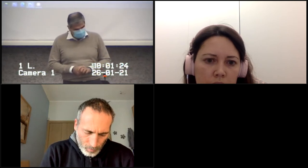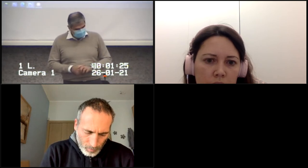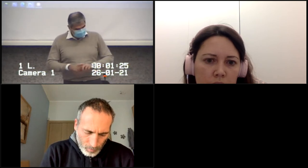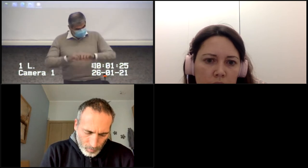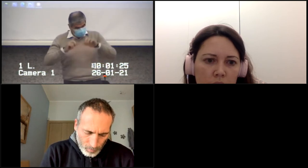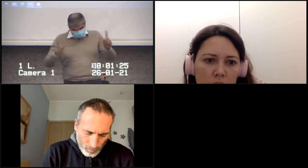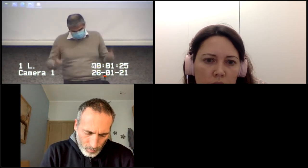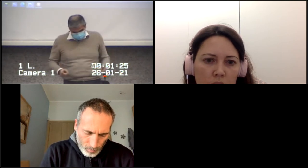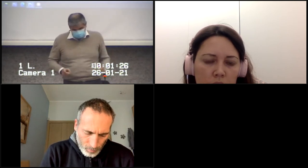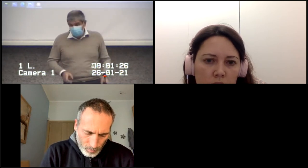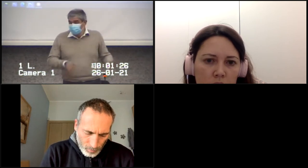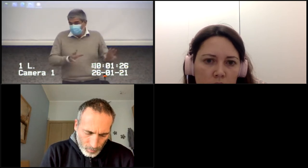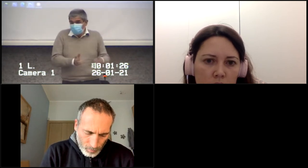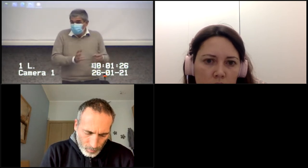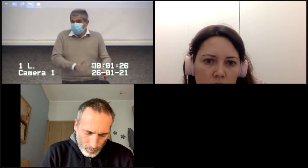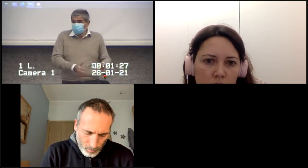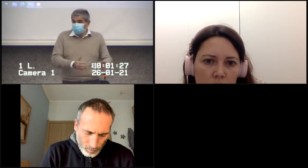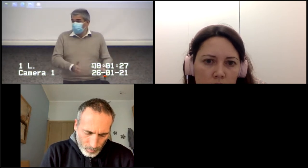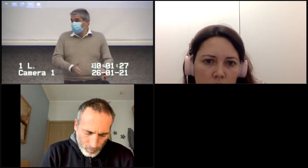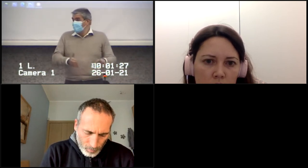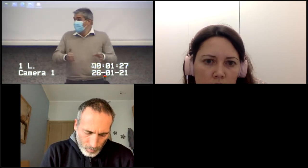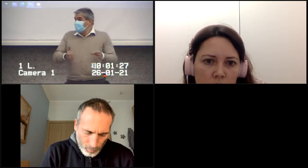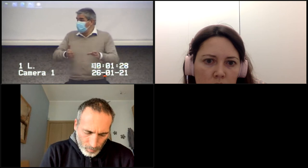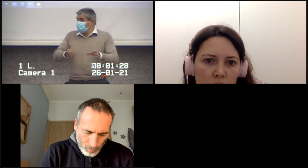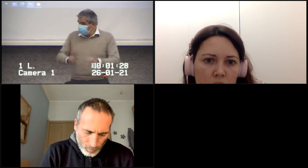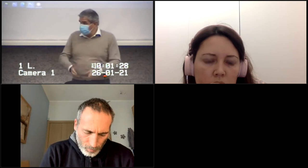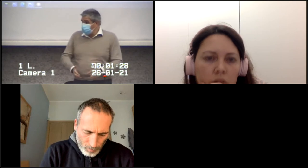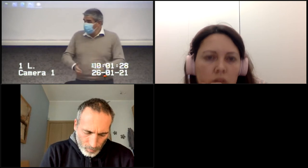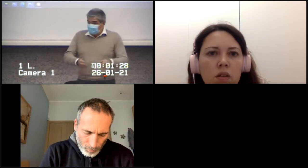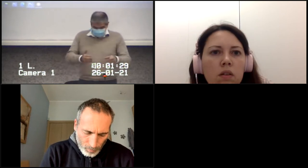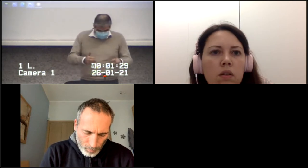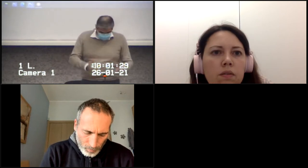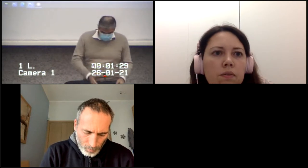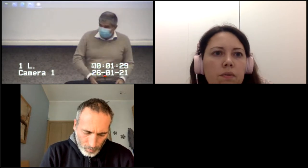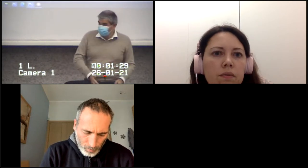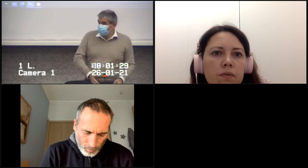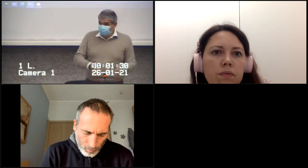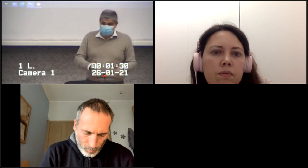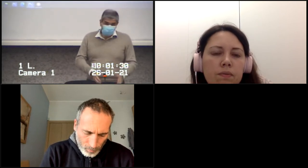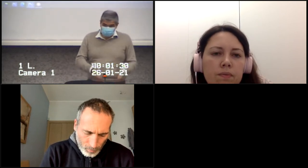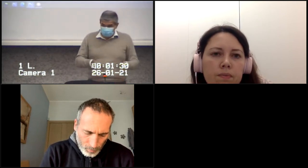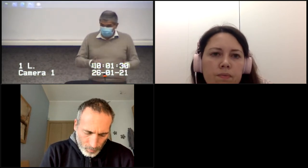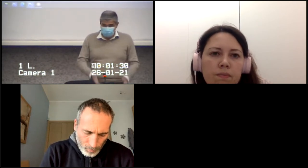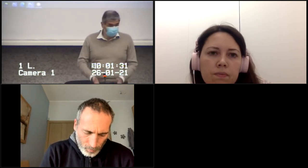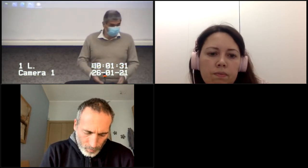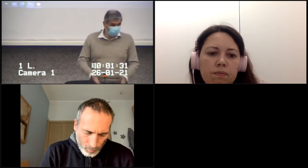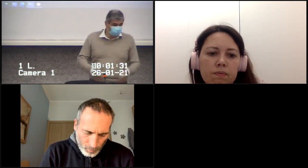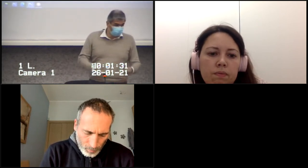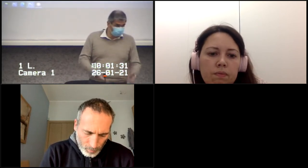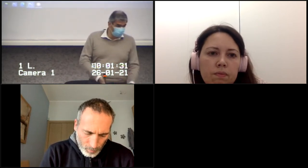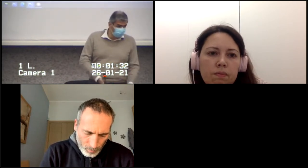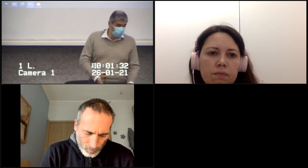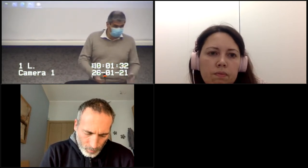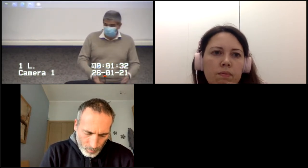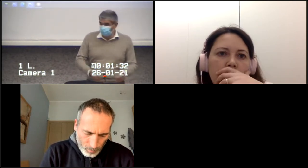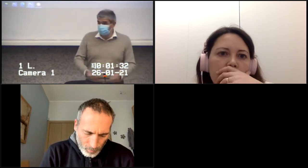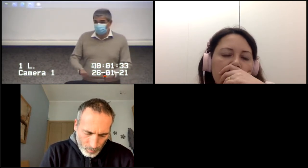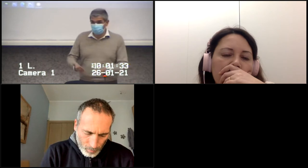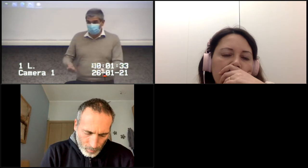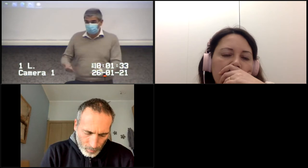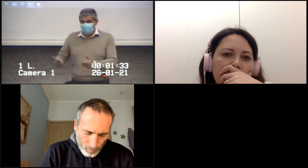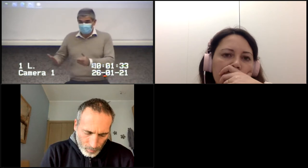di valore dell'area. Quello che conta è che la proprietà Commerce ha accettato questa nostra controfferta e